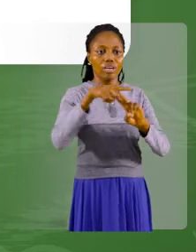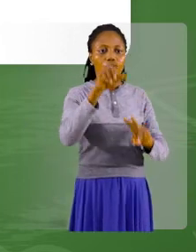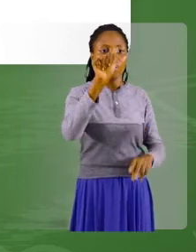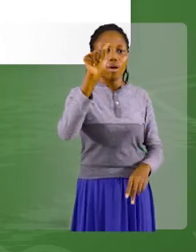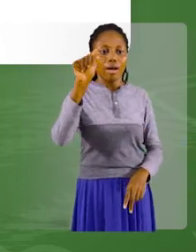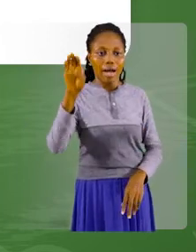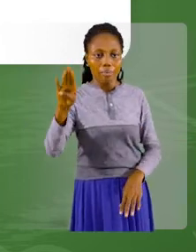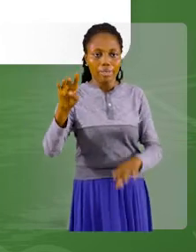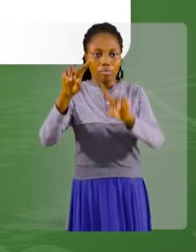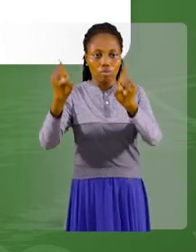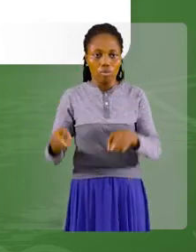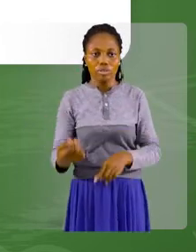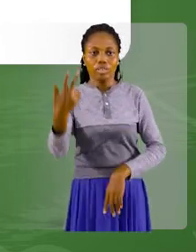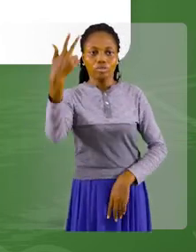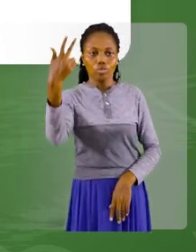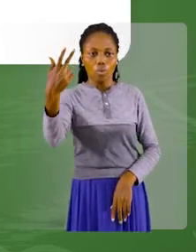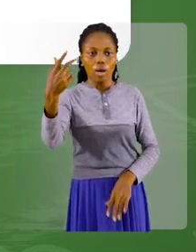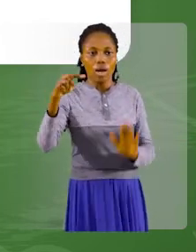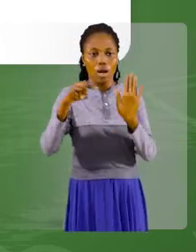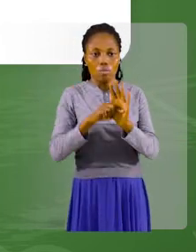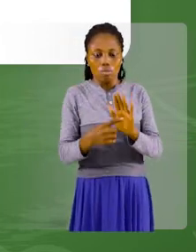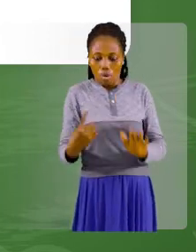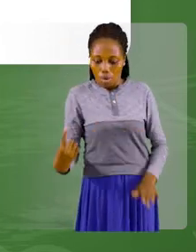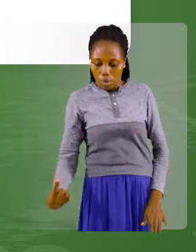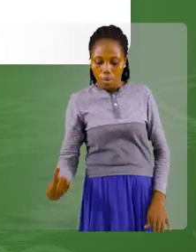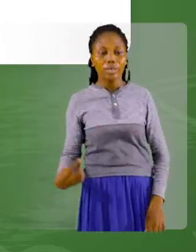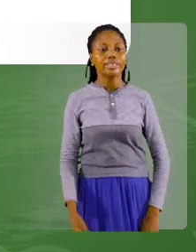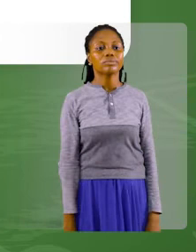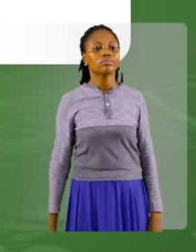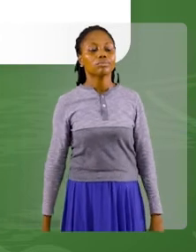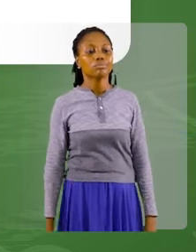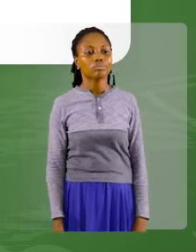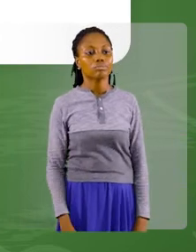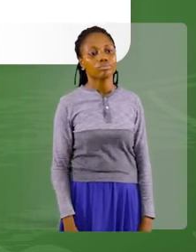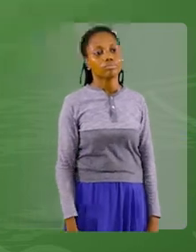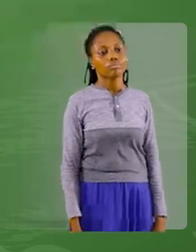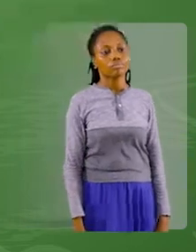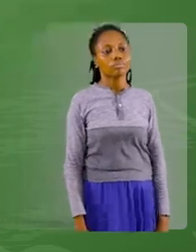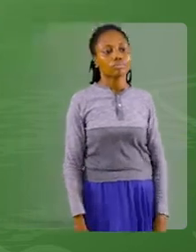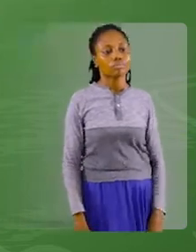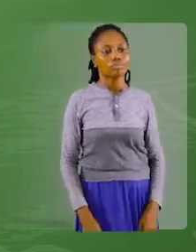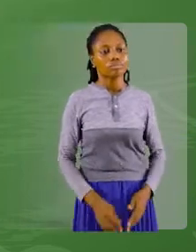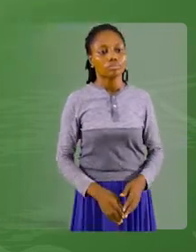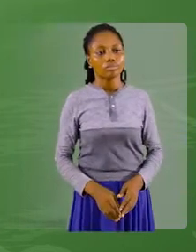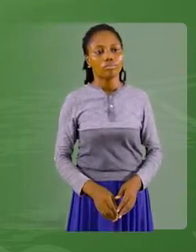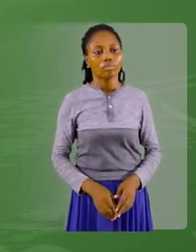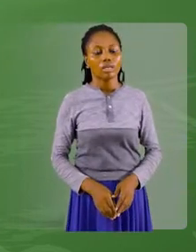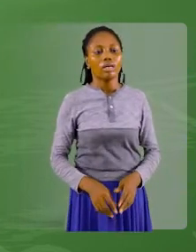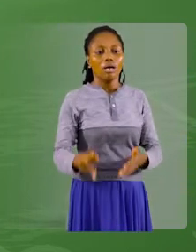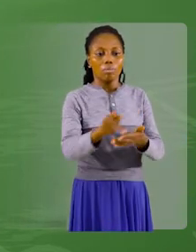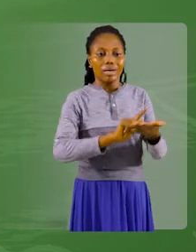pour coordonnées 3 moins 1. Nous passons à la partie